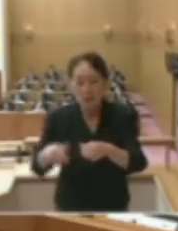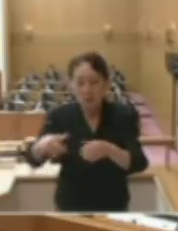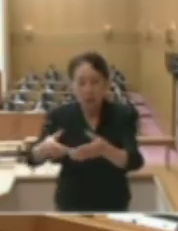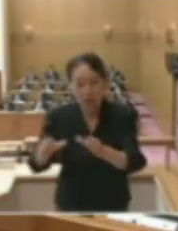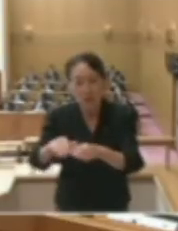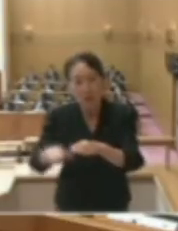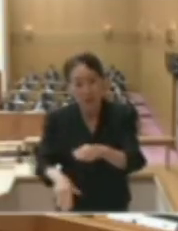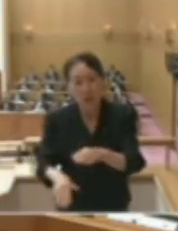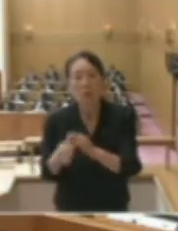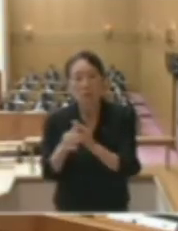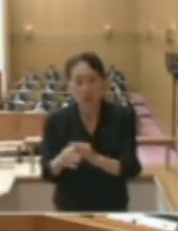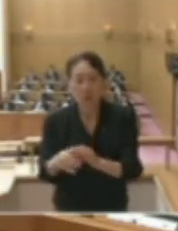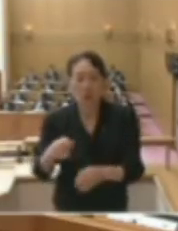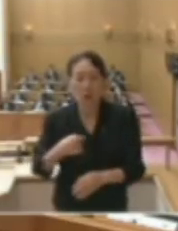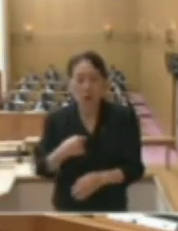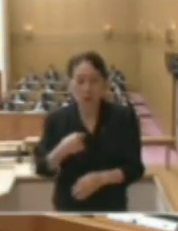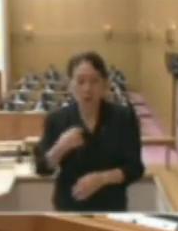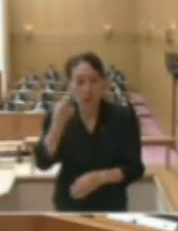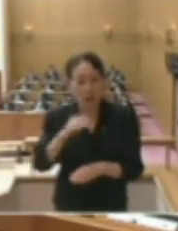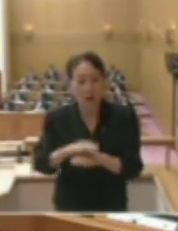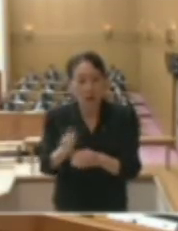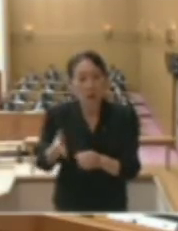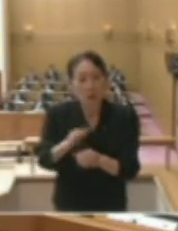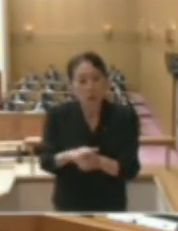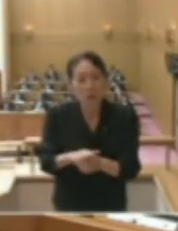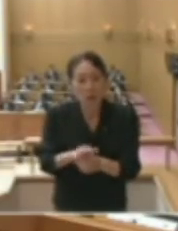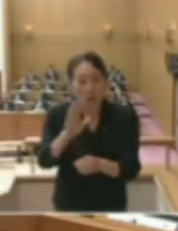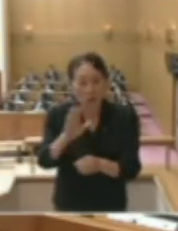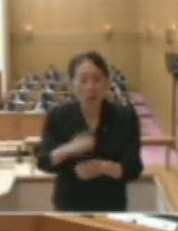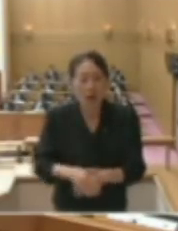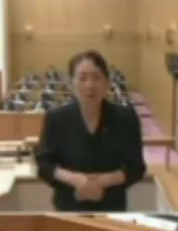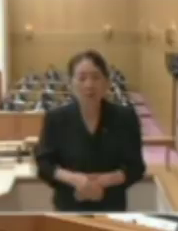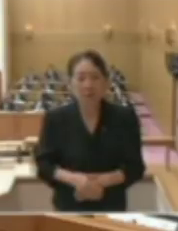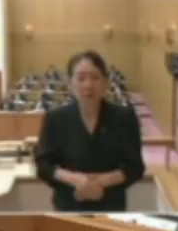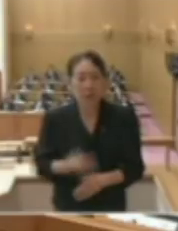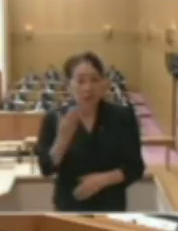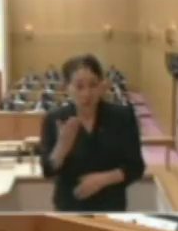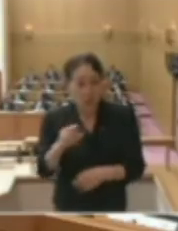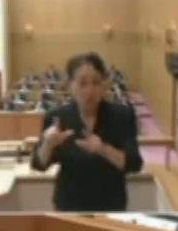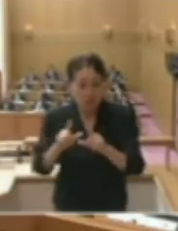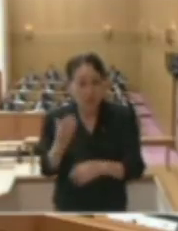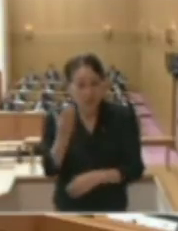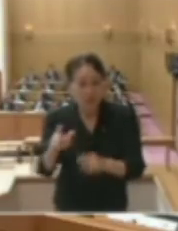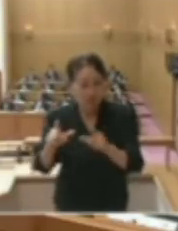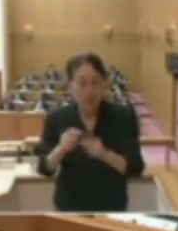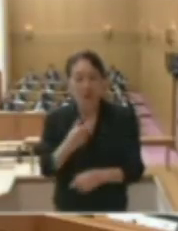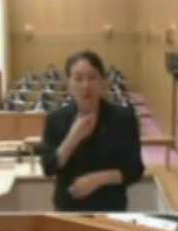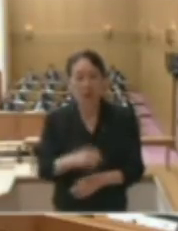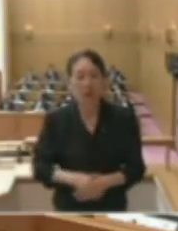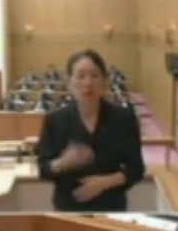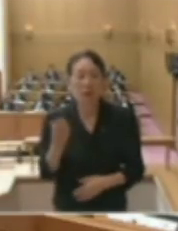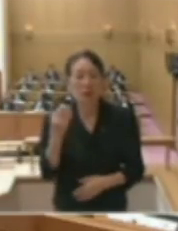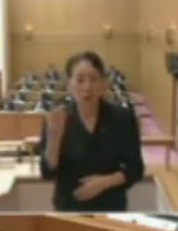う私のコメントを含め、以下、一問一答させていただきます。先ほど